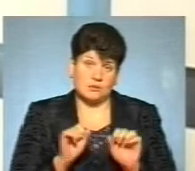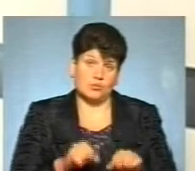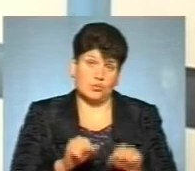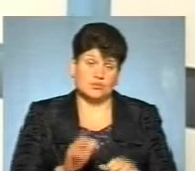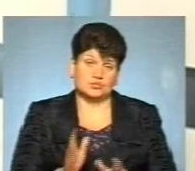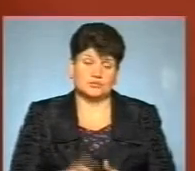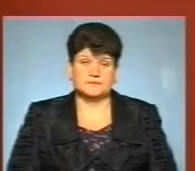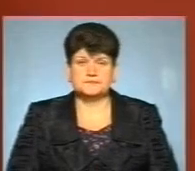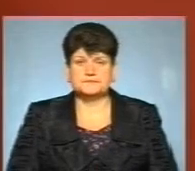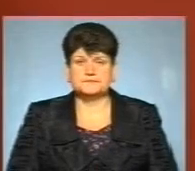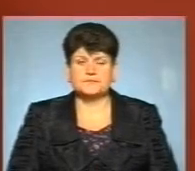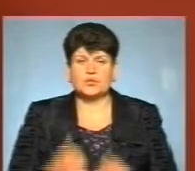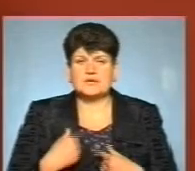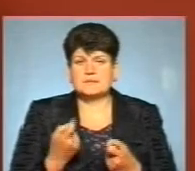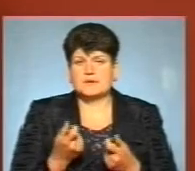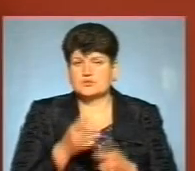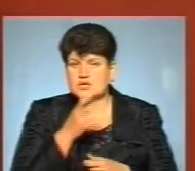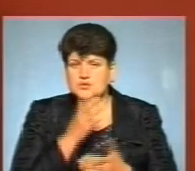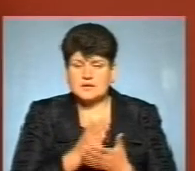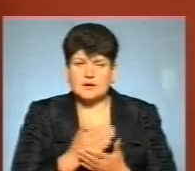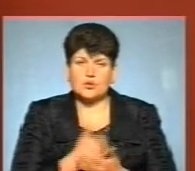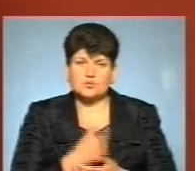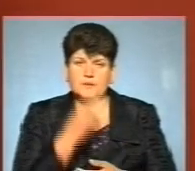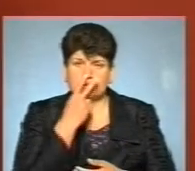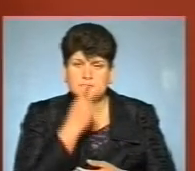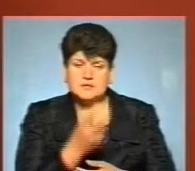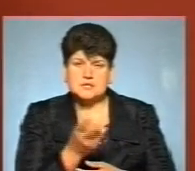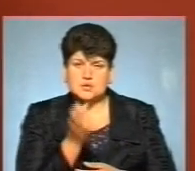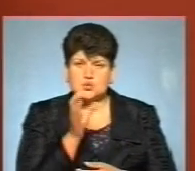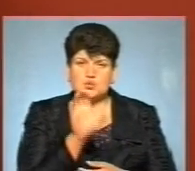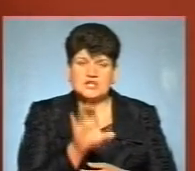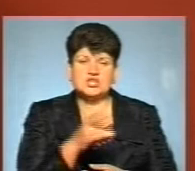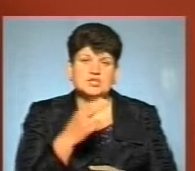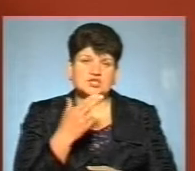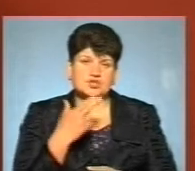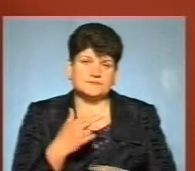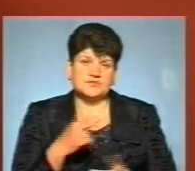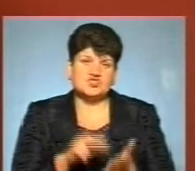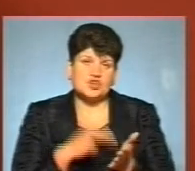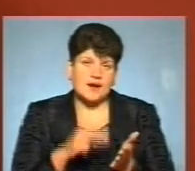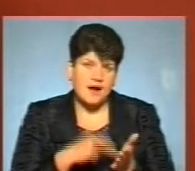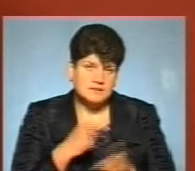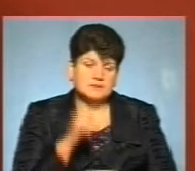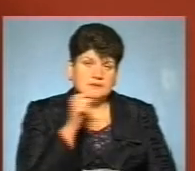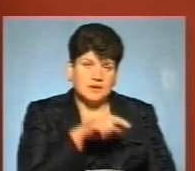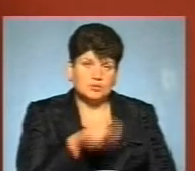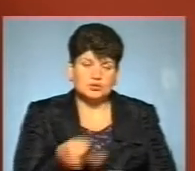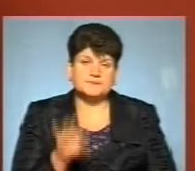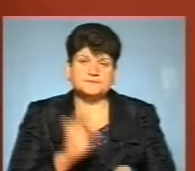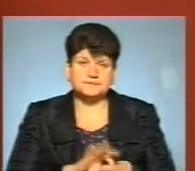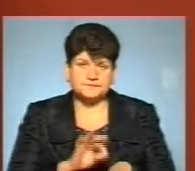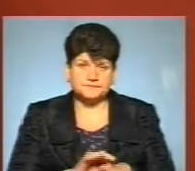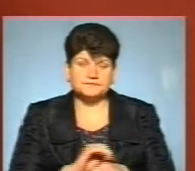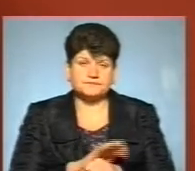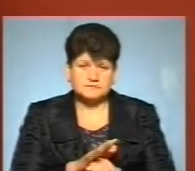виникає. У нас ще небагато часу є, але я хочу, аби ми переглянули сюжет із Черкас. Там люди, які перехворіли коронавірусом,